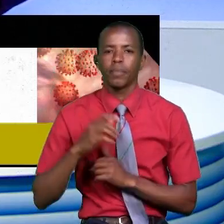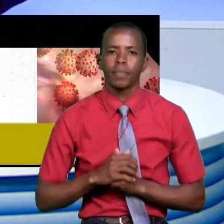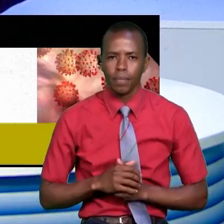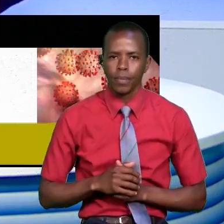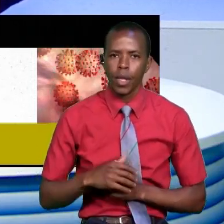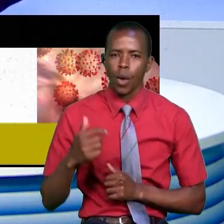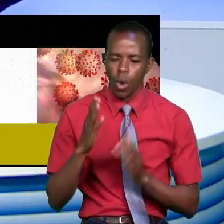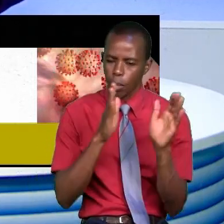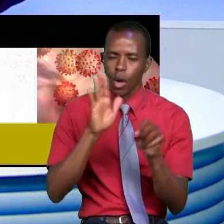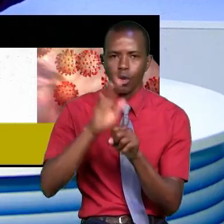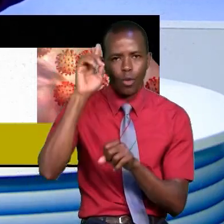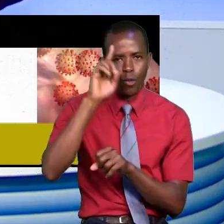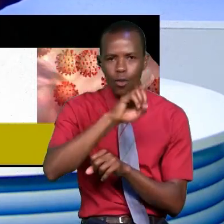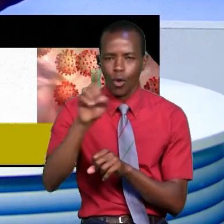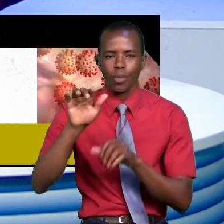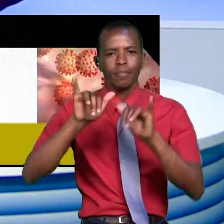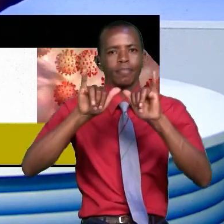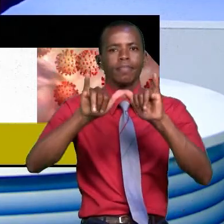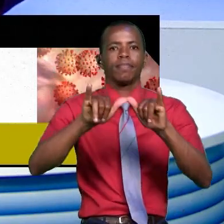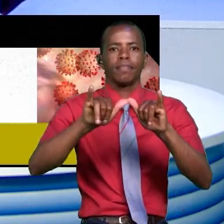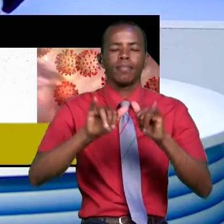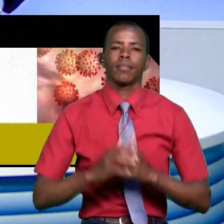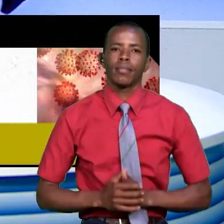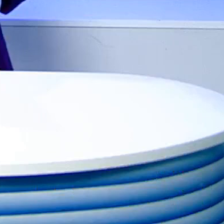1111444111. Tuna mengi ambayo tumekuandalia, hivyo usisonge mbali.